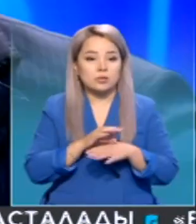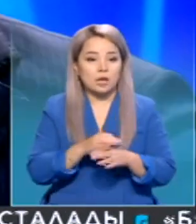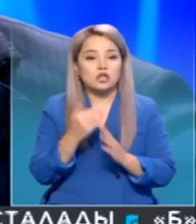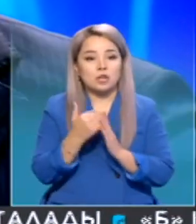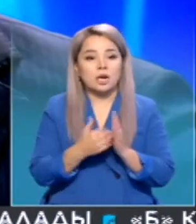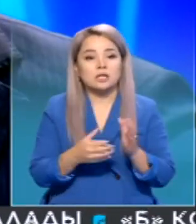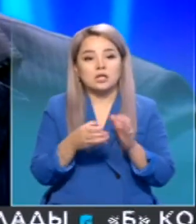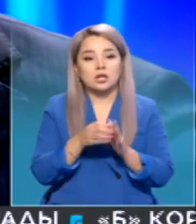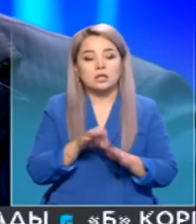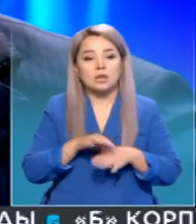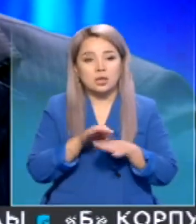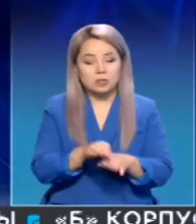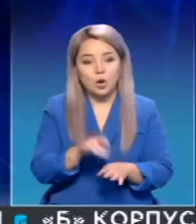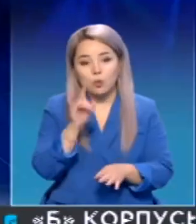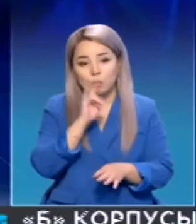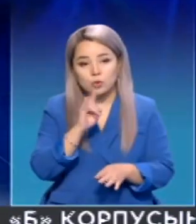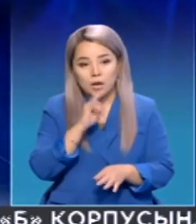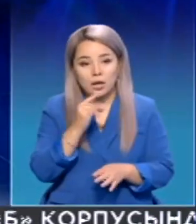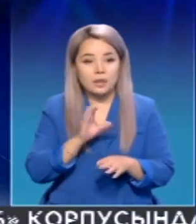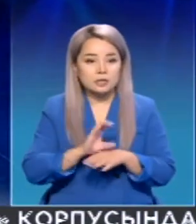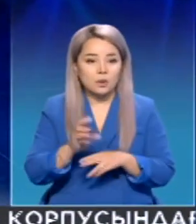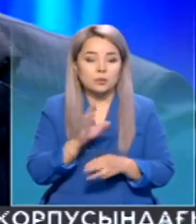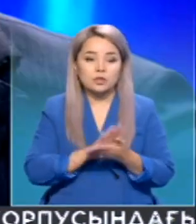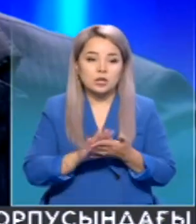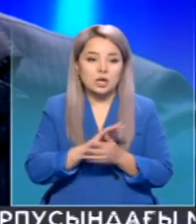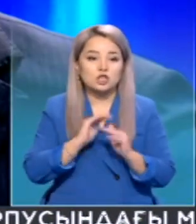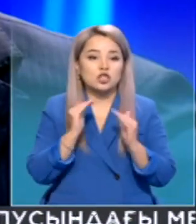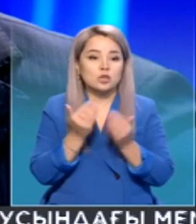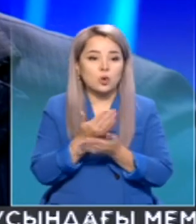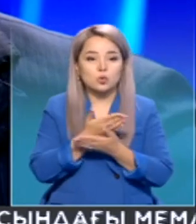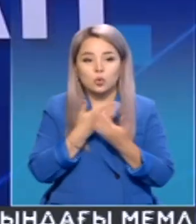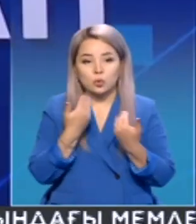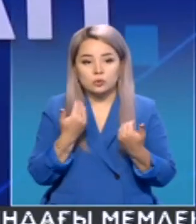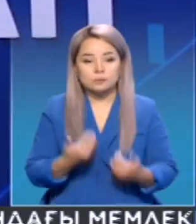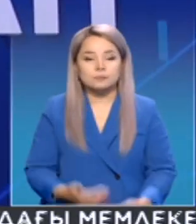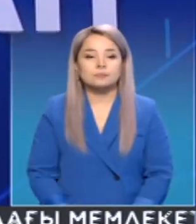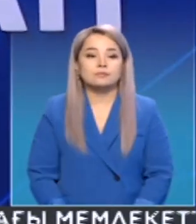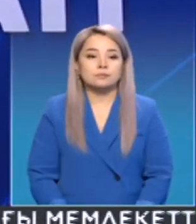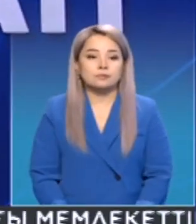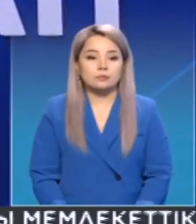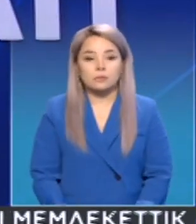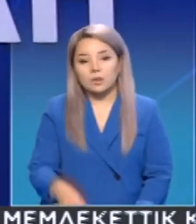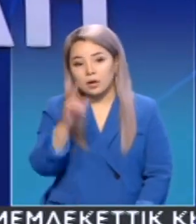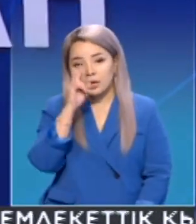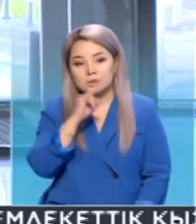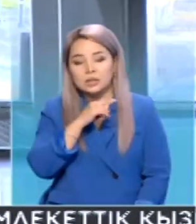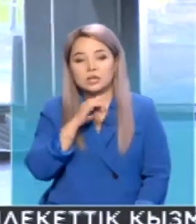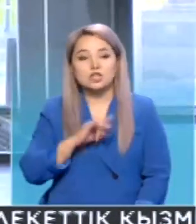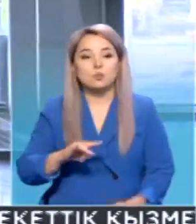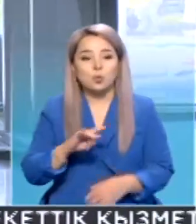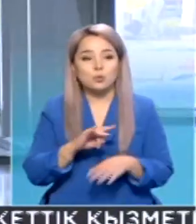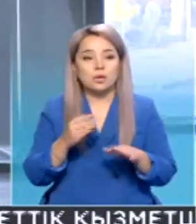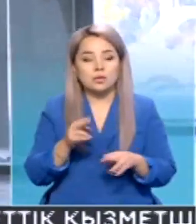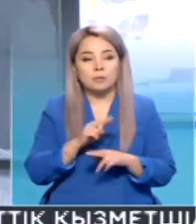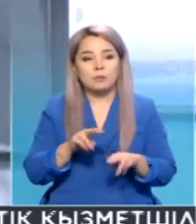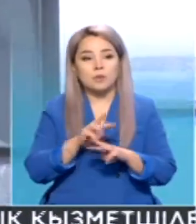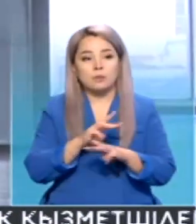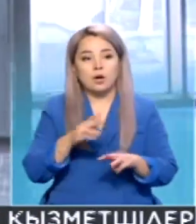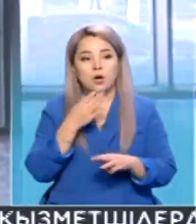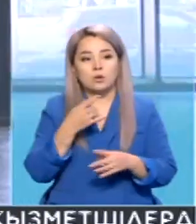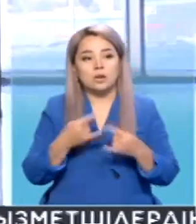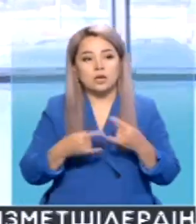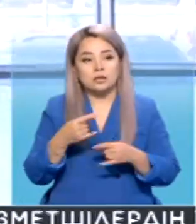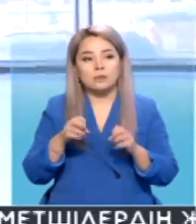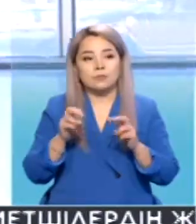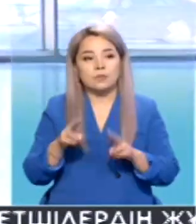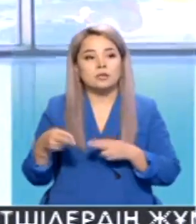жүруде, мұнайдың экспортына ешқандай шектеу қойылған жоқ. Қазақстан Республикасының премьер-министрі ұлттық арнаға алғаш